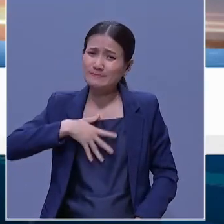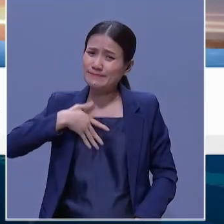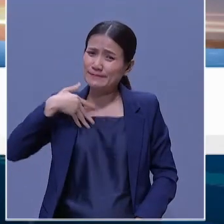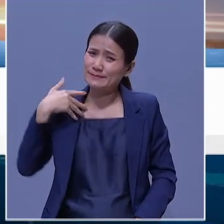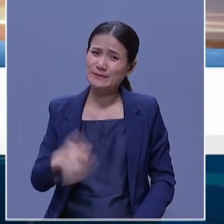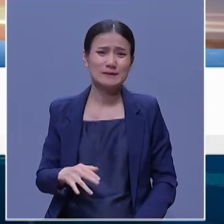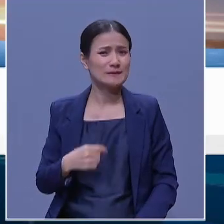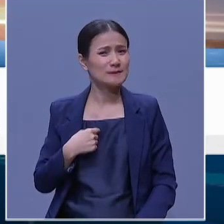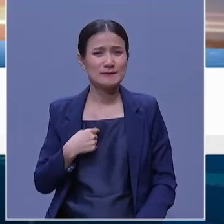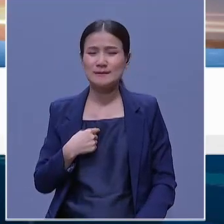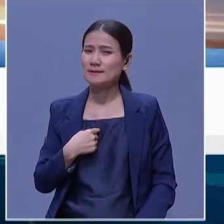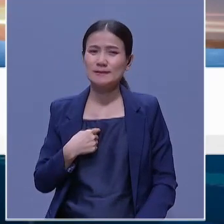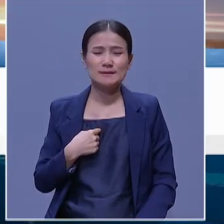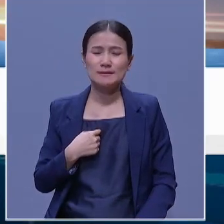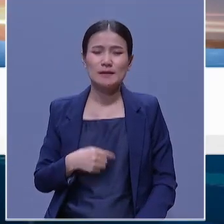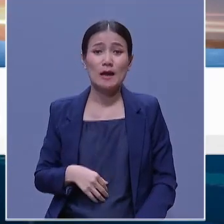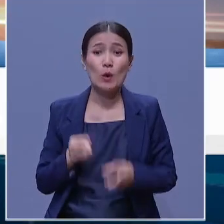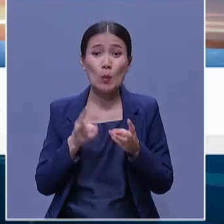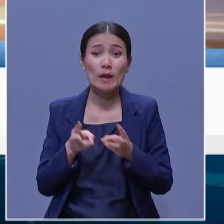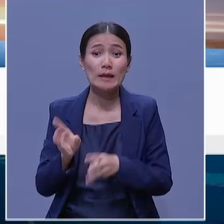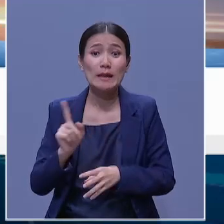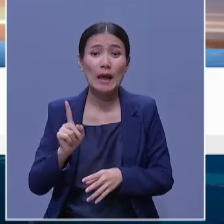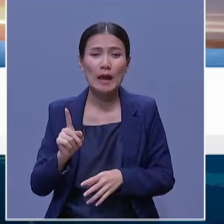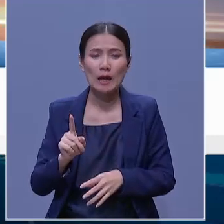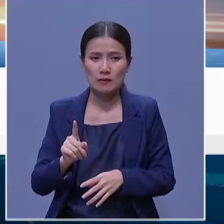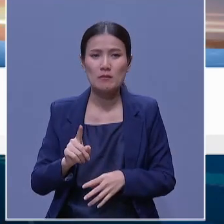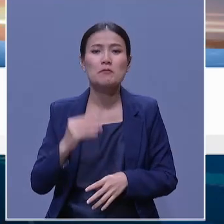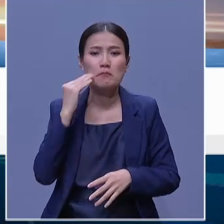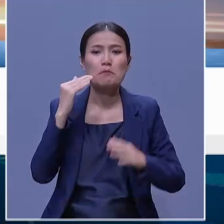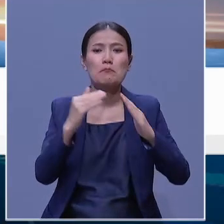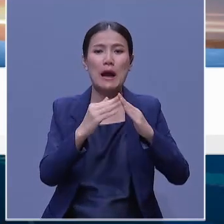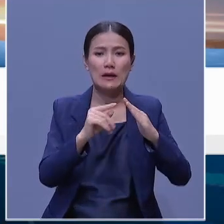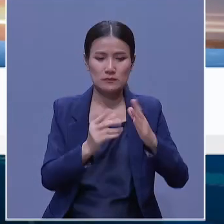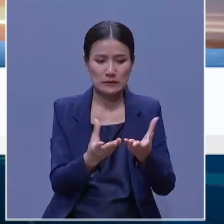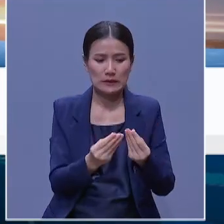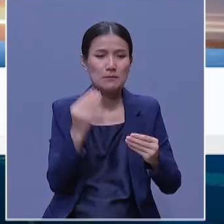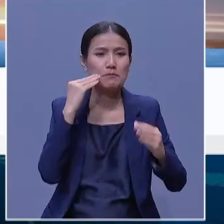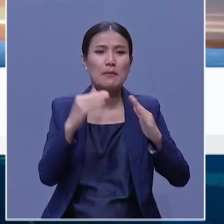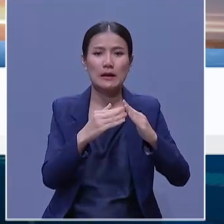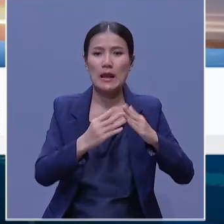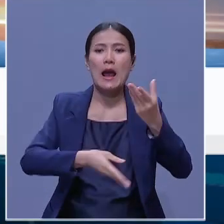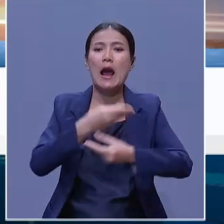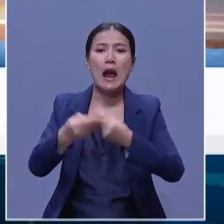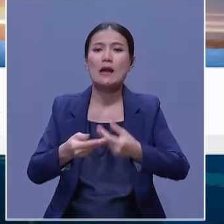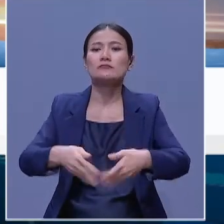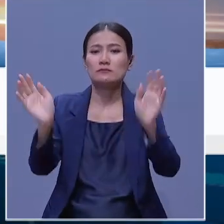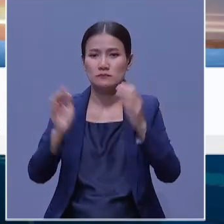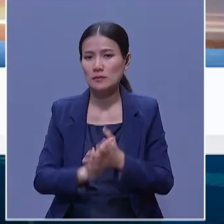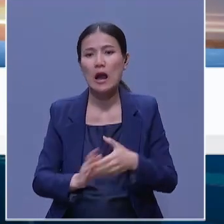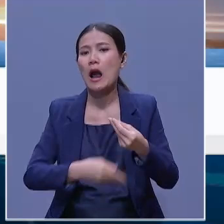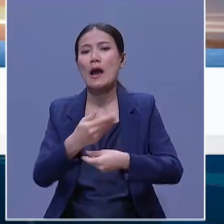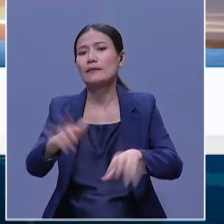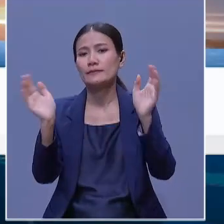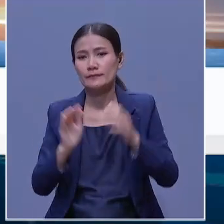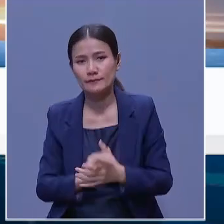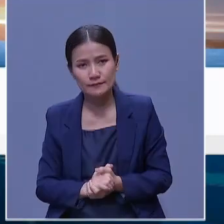ประจำแบบนี้จนต้องทำยังไงต้องประกาศขายบ้านพร้อมที่ดินนี ่ ขายด่วนบ้